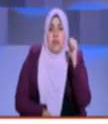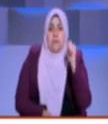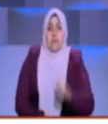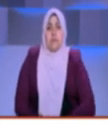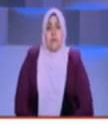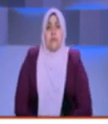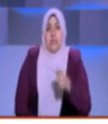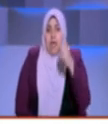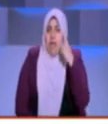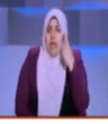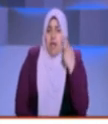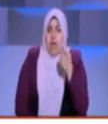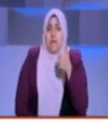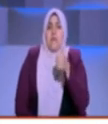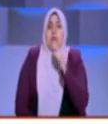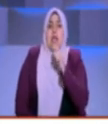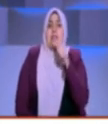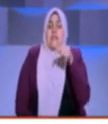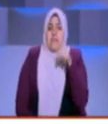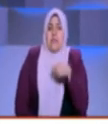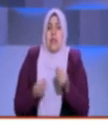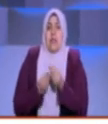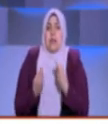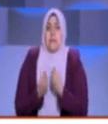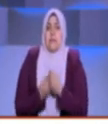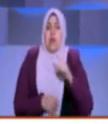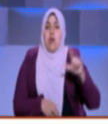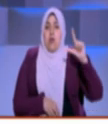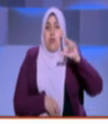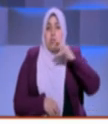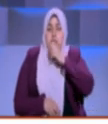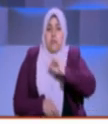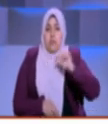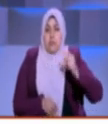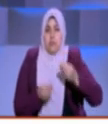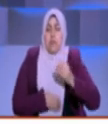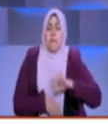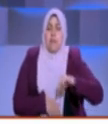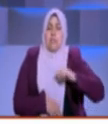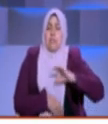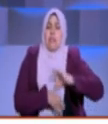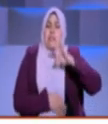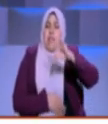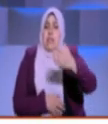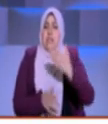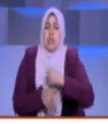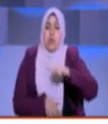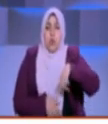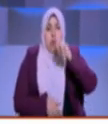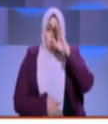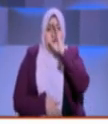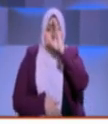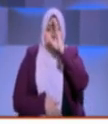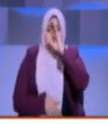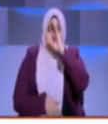تعلم، كنت قد أعلنت أن هناك حديث للرئيس ماكرون اليوم، ولكن تم تأجيل هذا الحديث إلى يوم الاثنين لإظهار